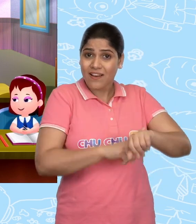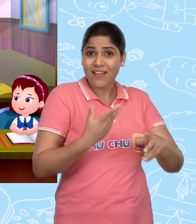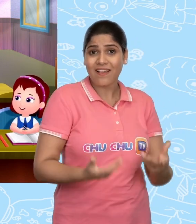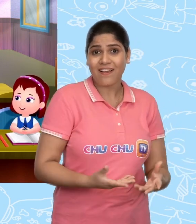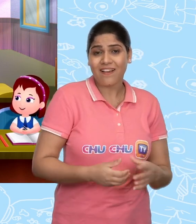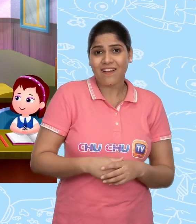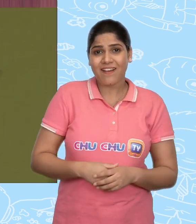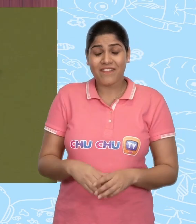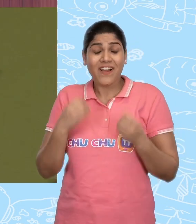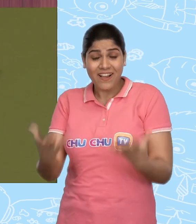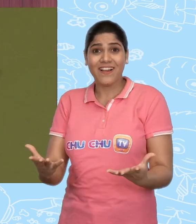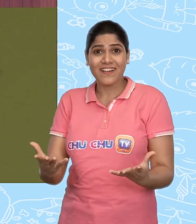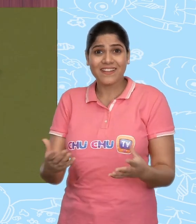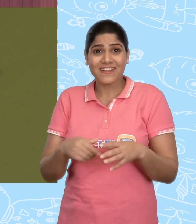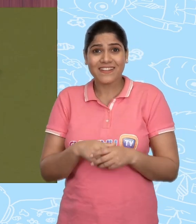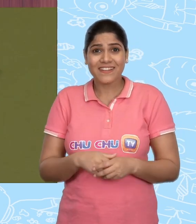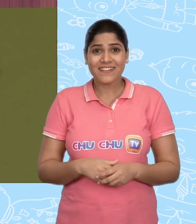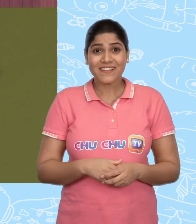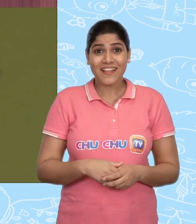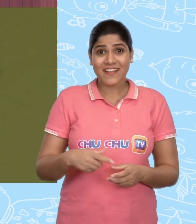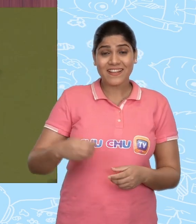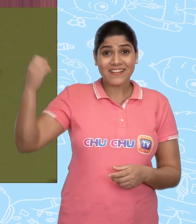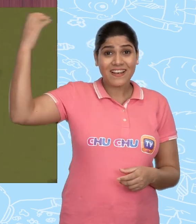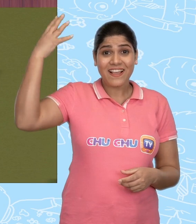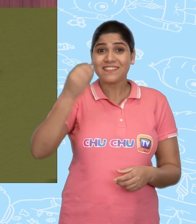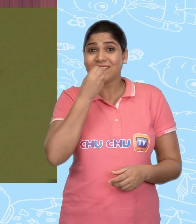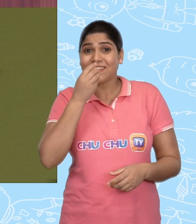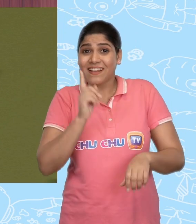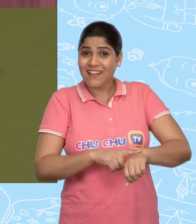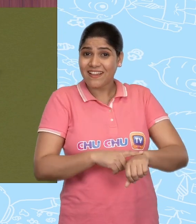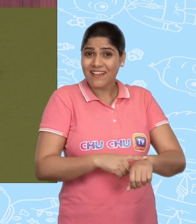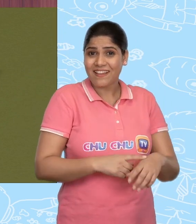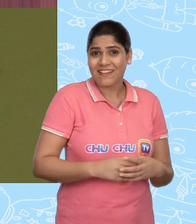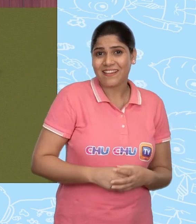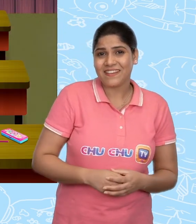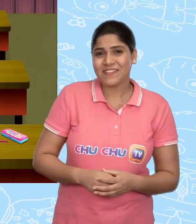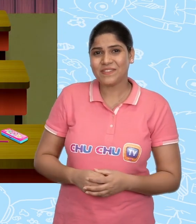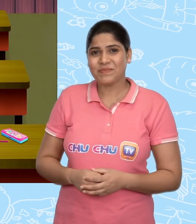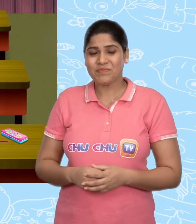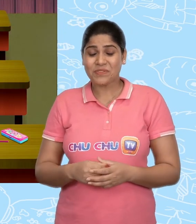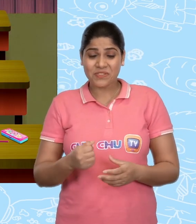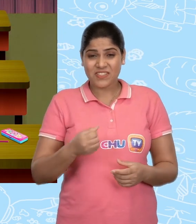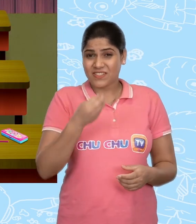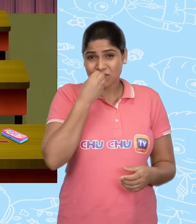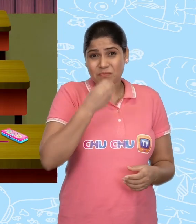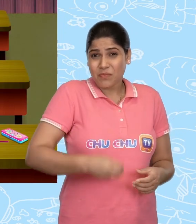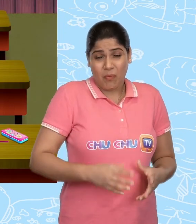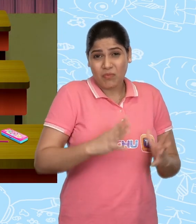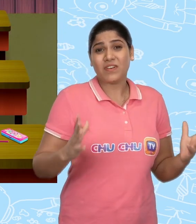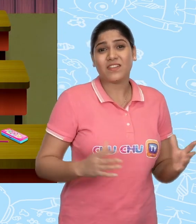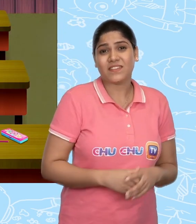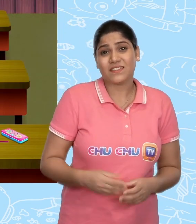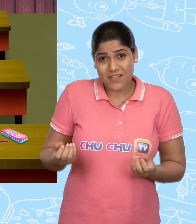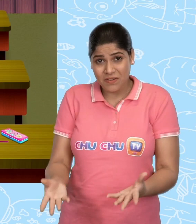था। अरे वाह, ये है लंच टाइम। मुझे सच में भूख लगी